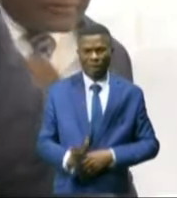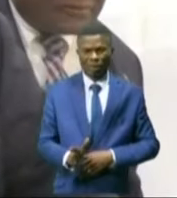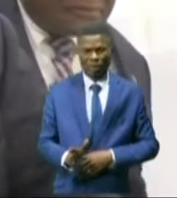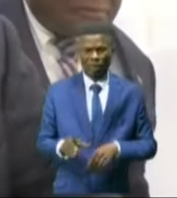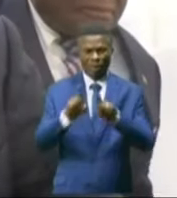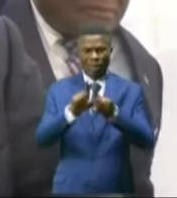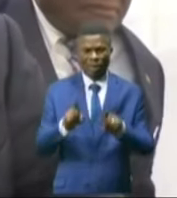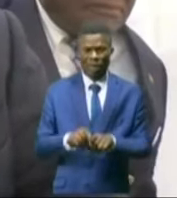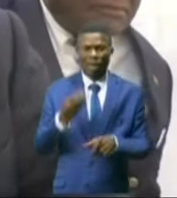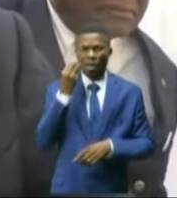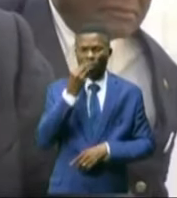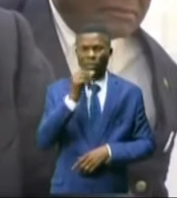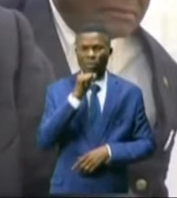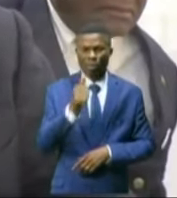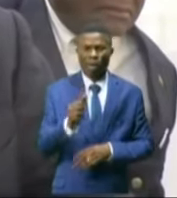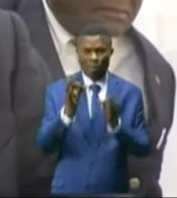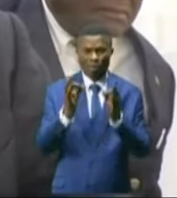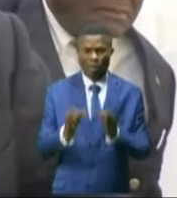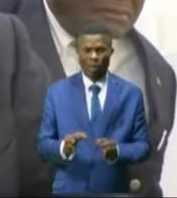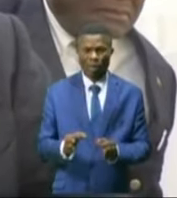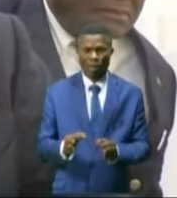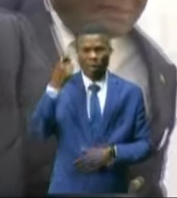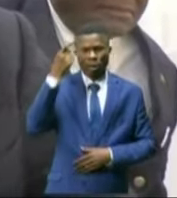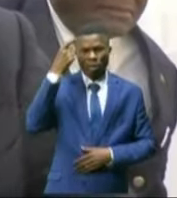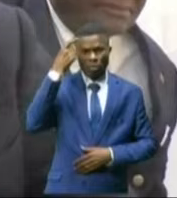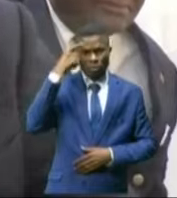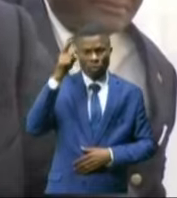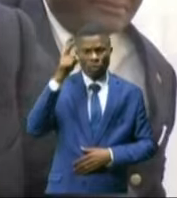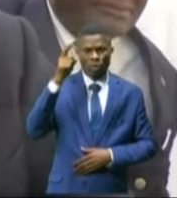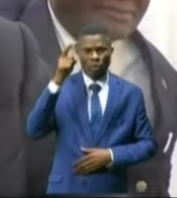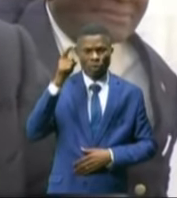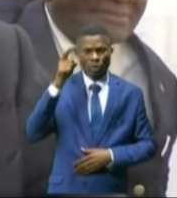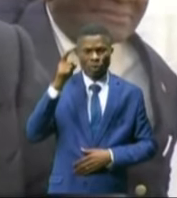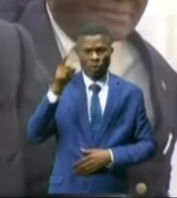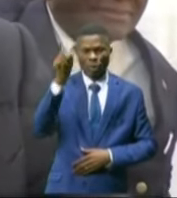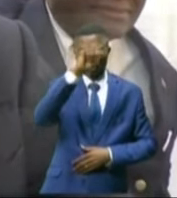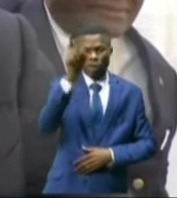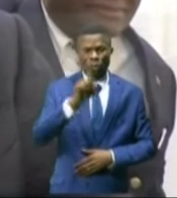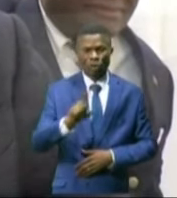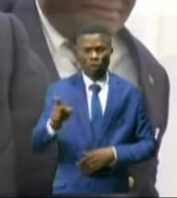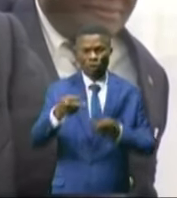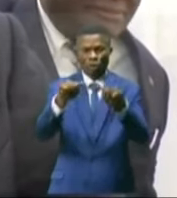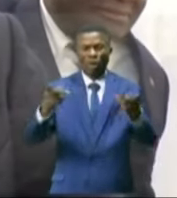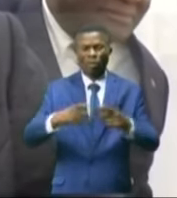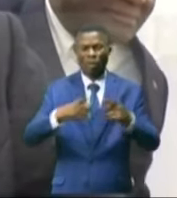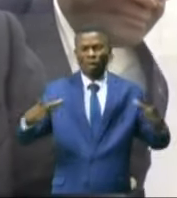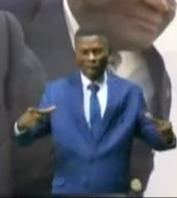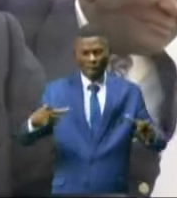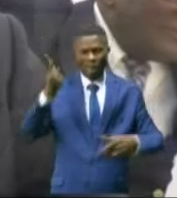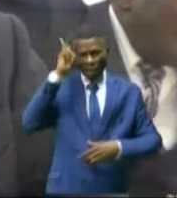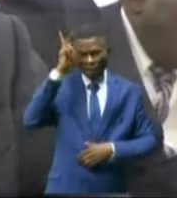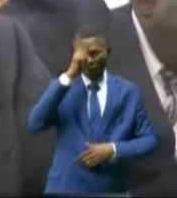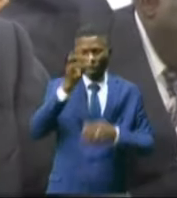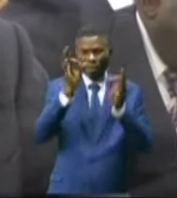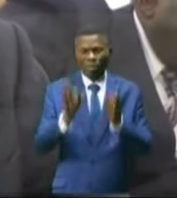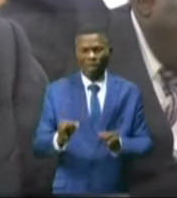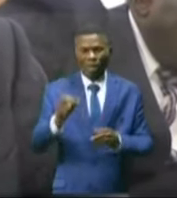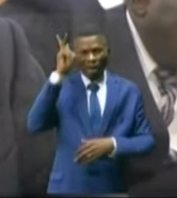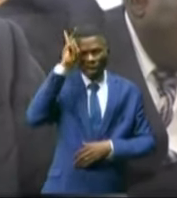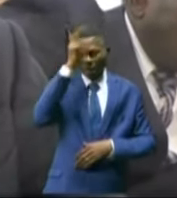seulement un mot ou une zone géographique, mais le Katanga est une